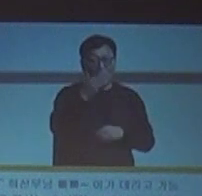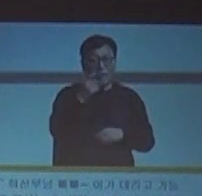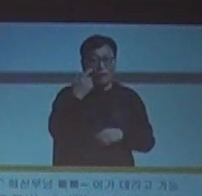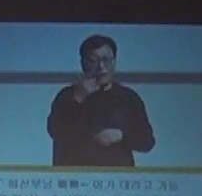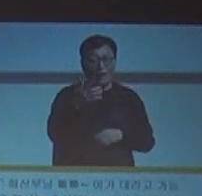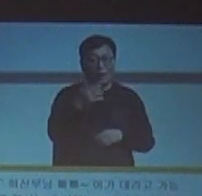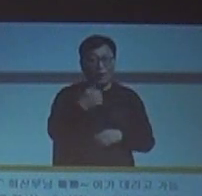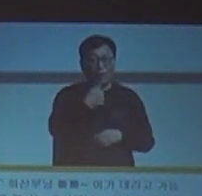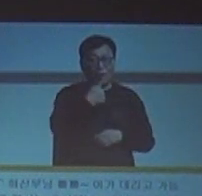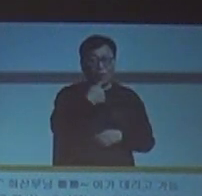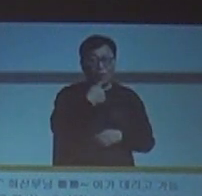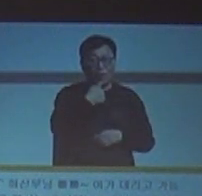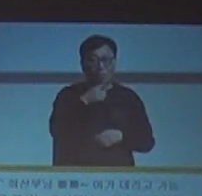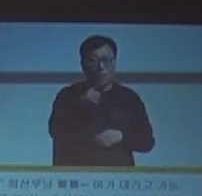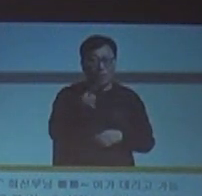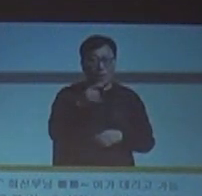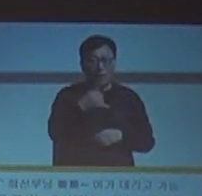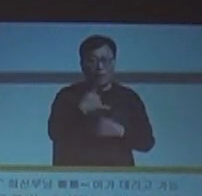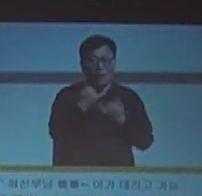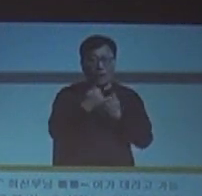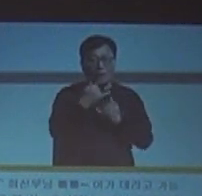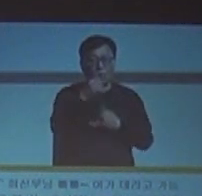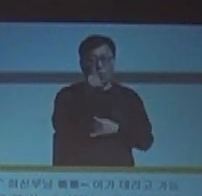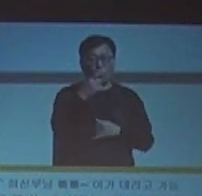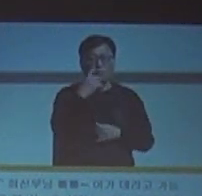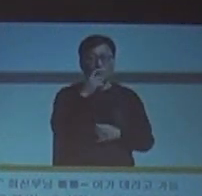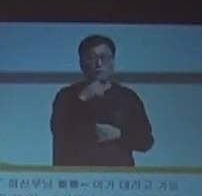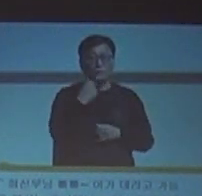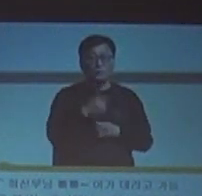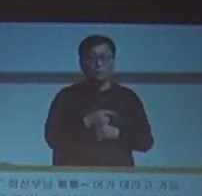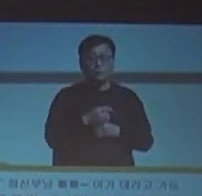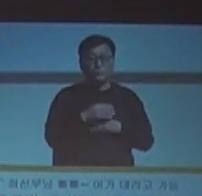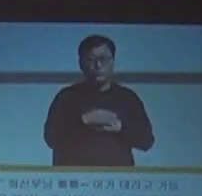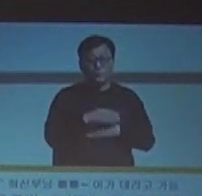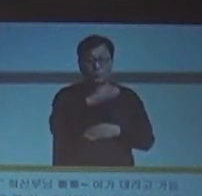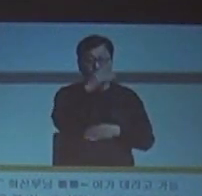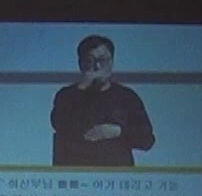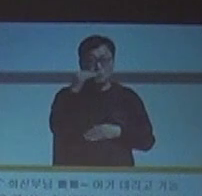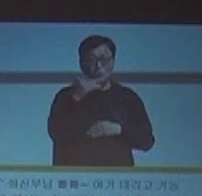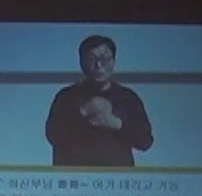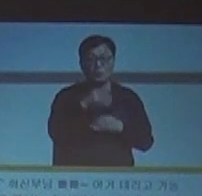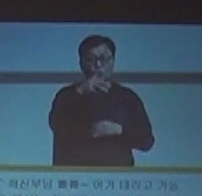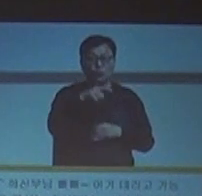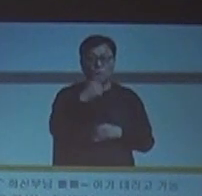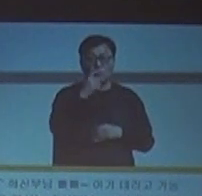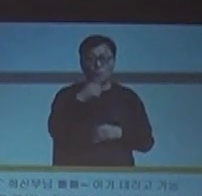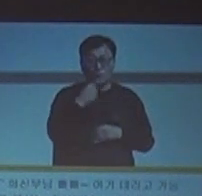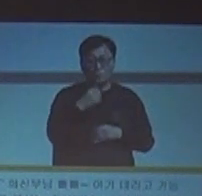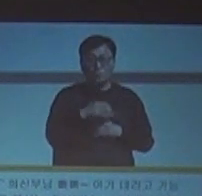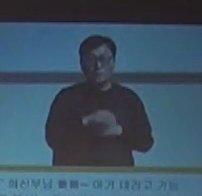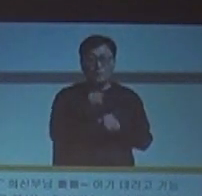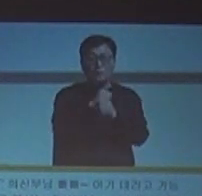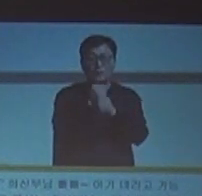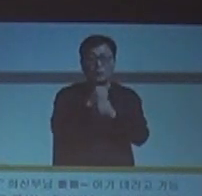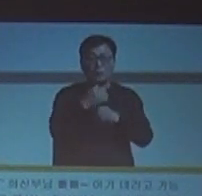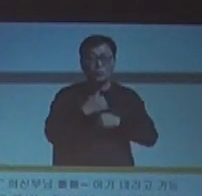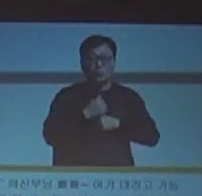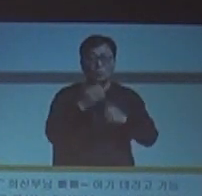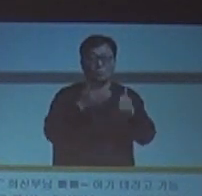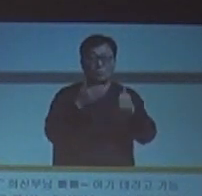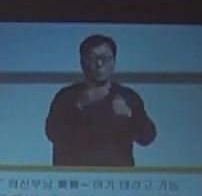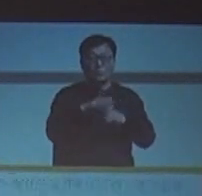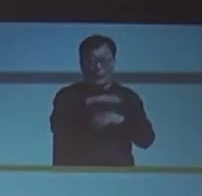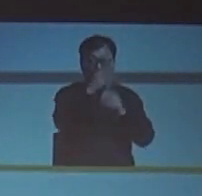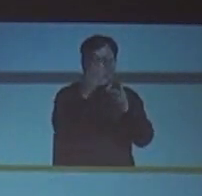아련아재 홍신부님 그리고 다 속옷 손하고 계신 추신부님 디스크 조심하세요 희신부님 하고 보내주셨네요. 네. 네. 예. 여러 가지 메시지를